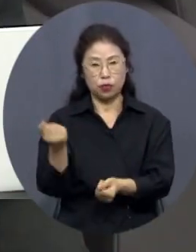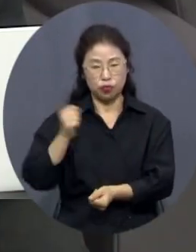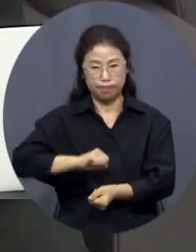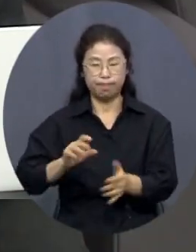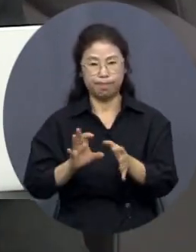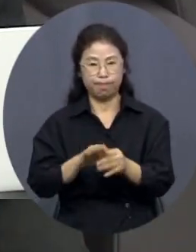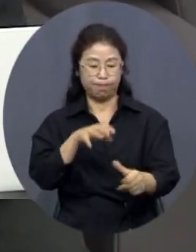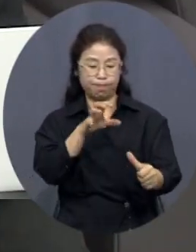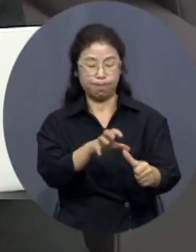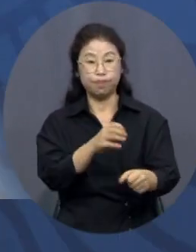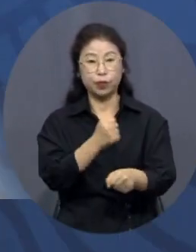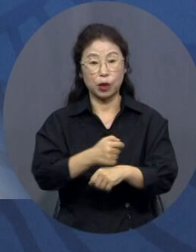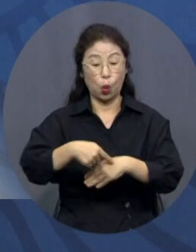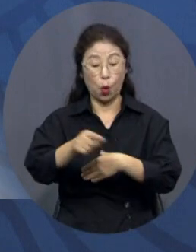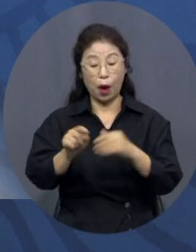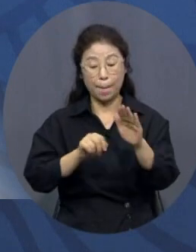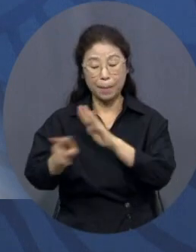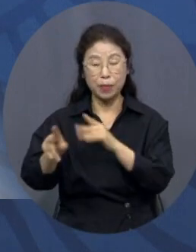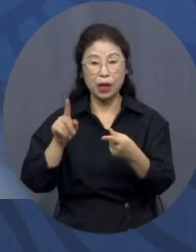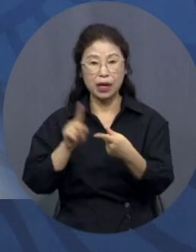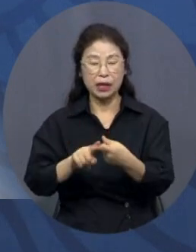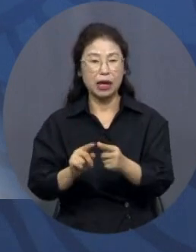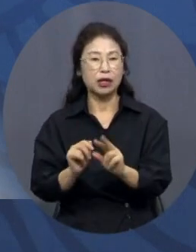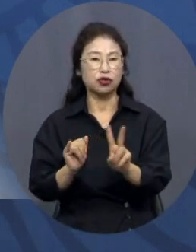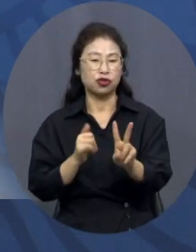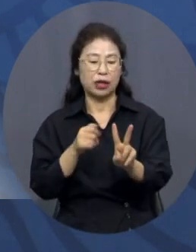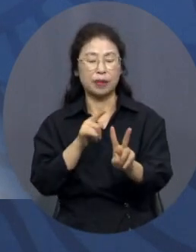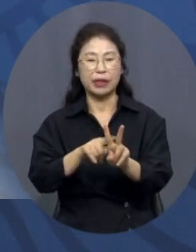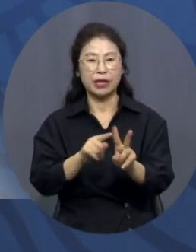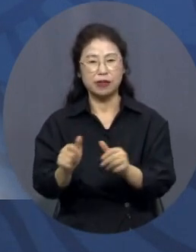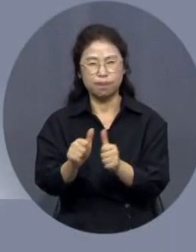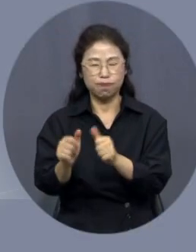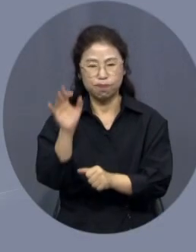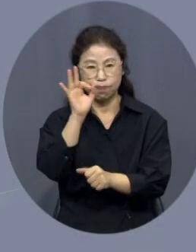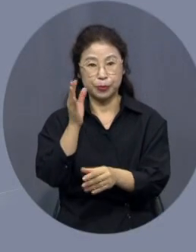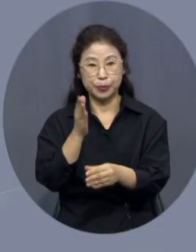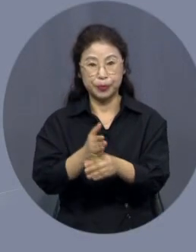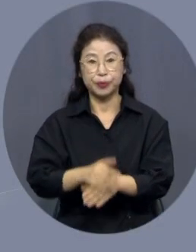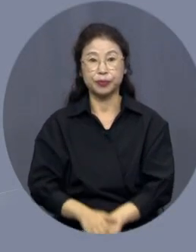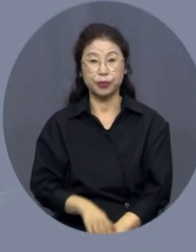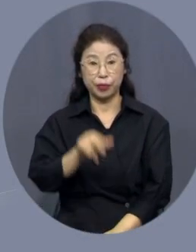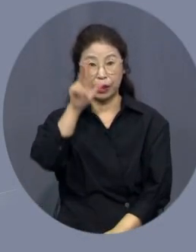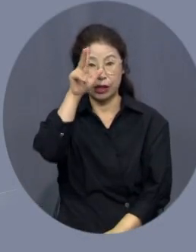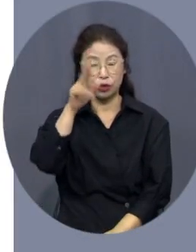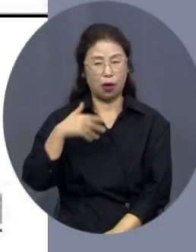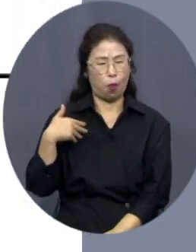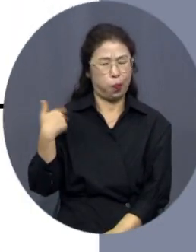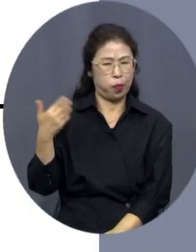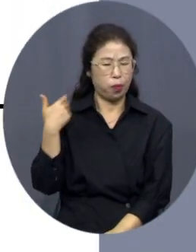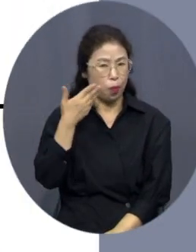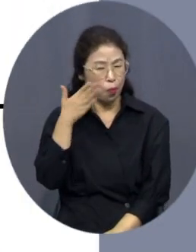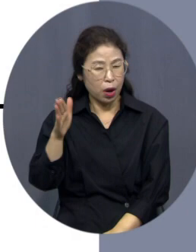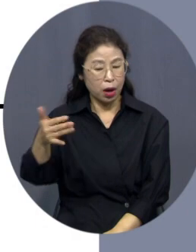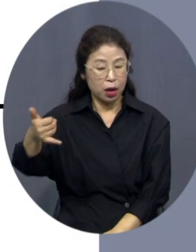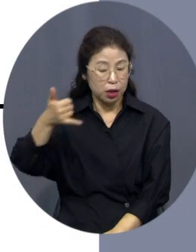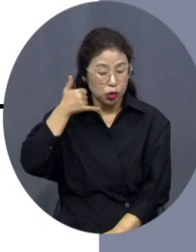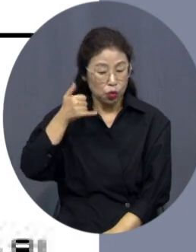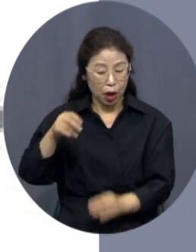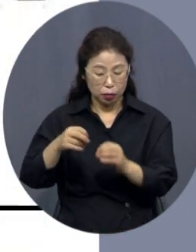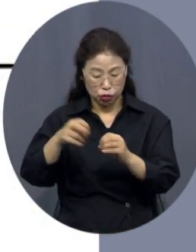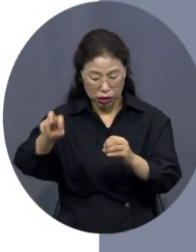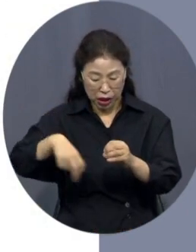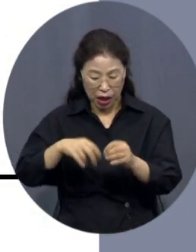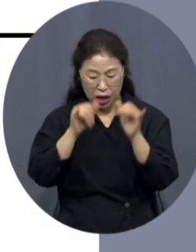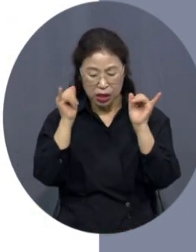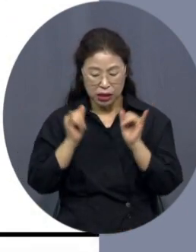혐의로 구속하고 달라한 또 다른 총책 등 두 명을 쫓고 있습니다 경찰은 모르는 사람이 전화나 문자 메시지